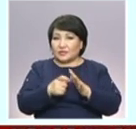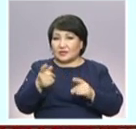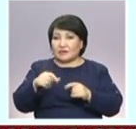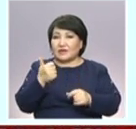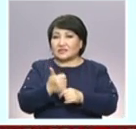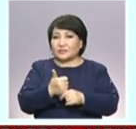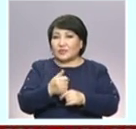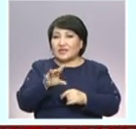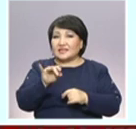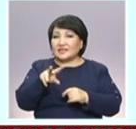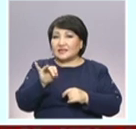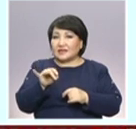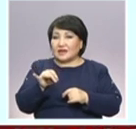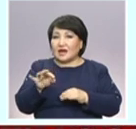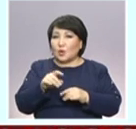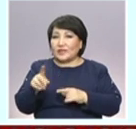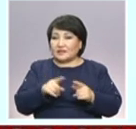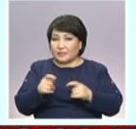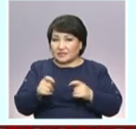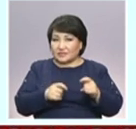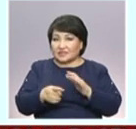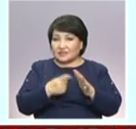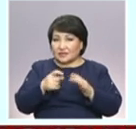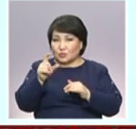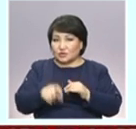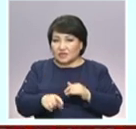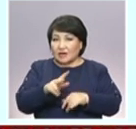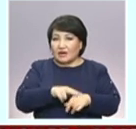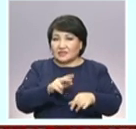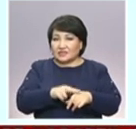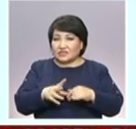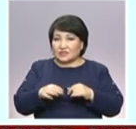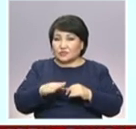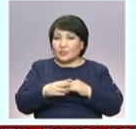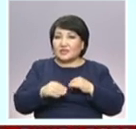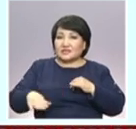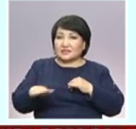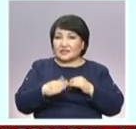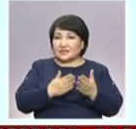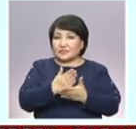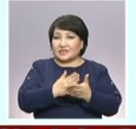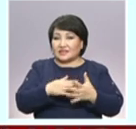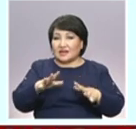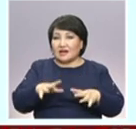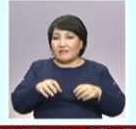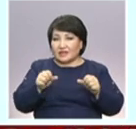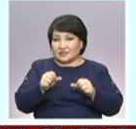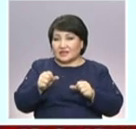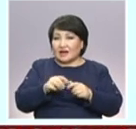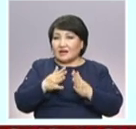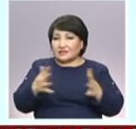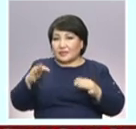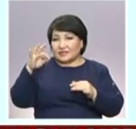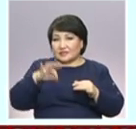ішкі істер басқармасының тергеушісі. Қос полицейге жерге қатысты бір даулы іске қызметтік лауазымдарын асыра пайдаланды деген айып тағылып